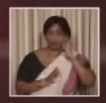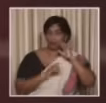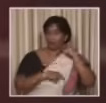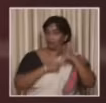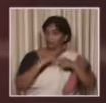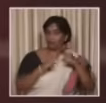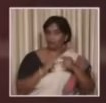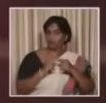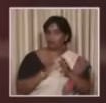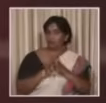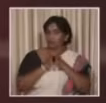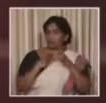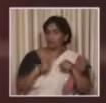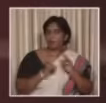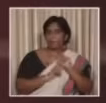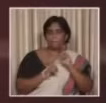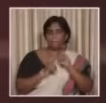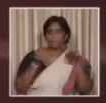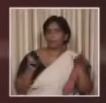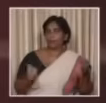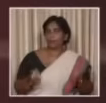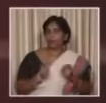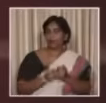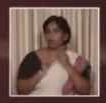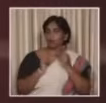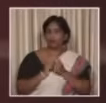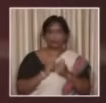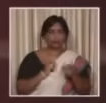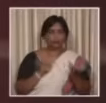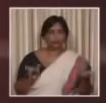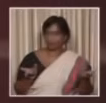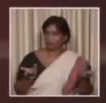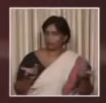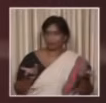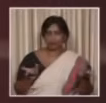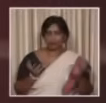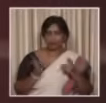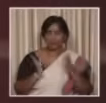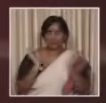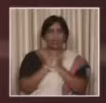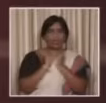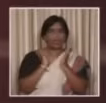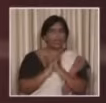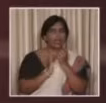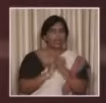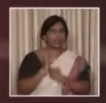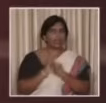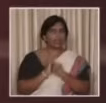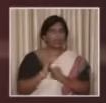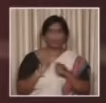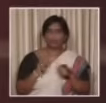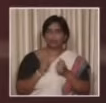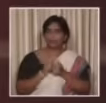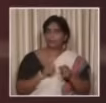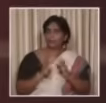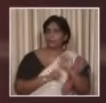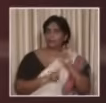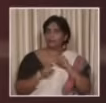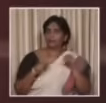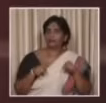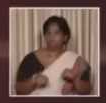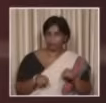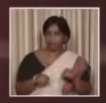සම්ප්‍රදායෙන් කොපමණ කොටසක් මේ පාර්ලිමේන්තුව අනුගමනය කරනවද නැත්නම් කැලෑ නීතියෙන් කොපමණ ප්‍රමාණයක් මේ